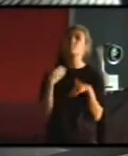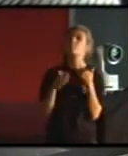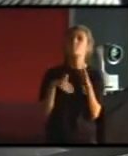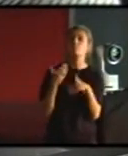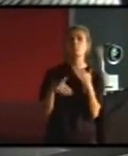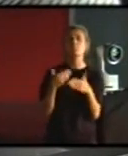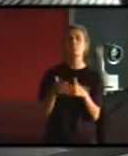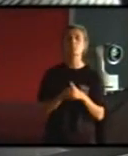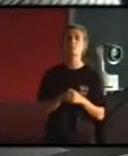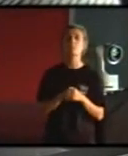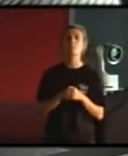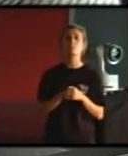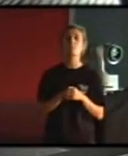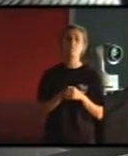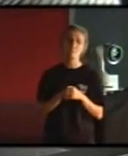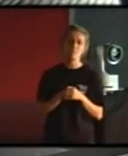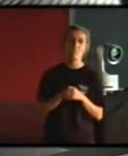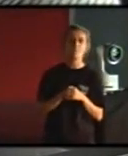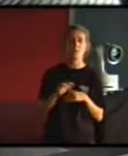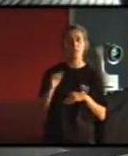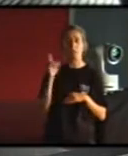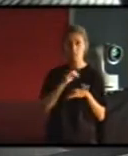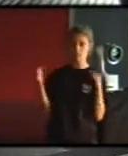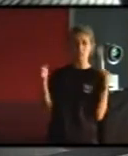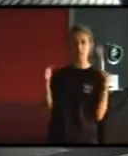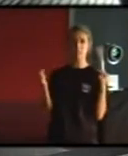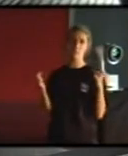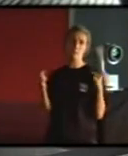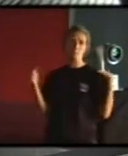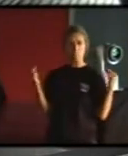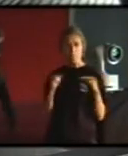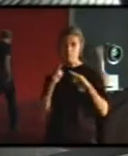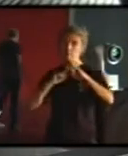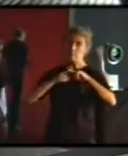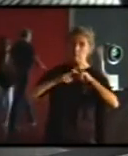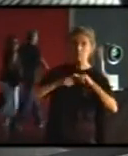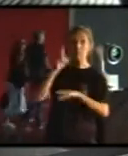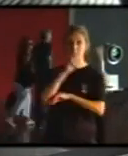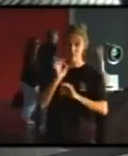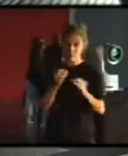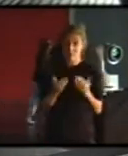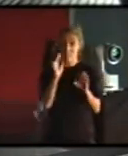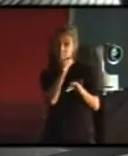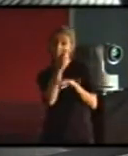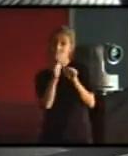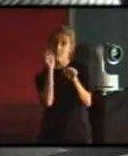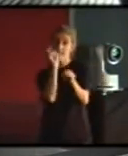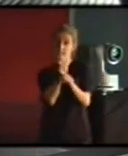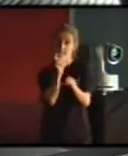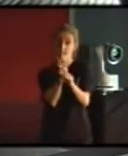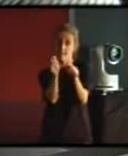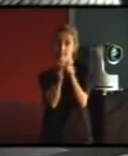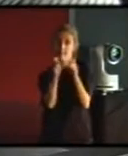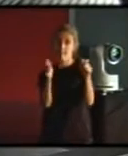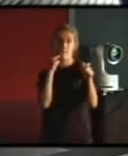après des batailles difficiles à mener, il est préservé. Et vous le voyez là sur sa propre terre, parce